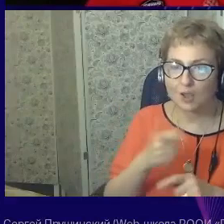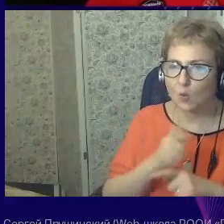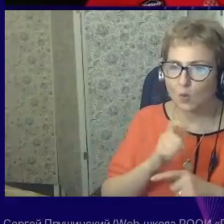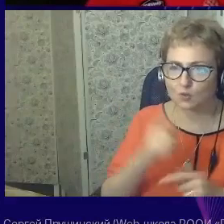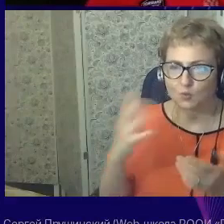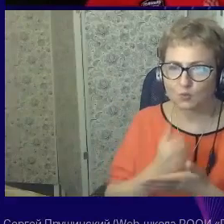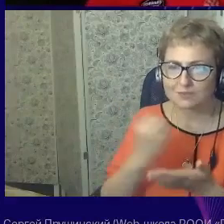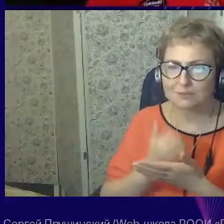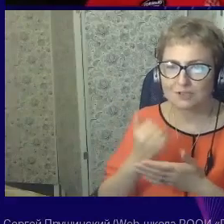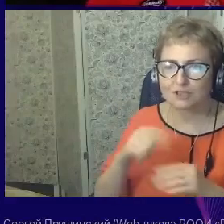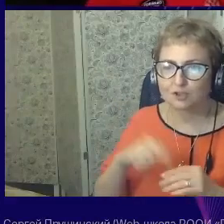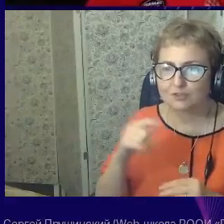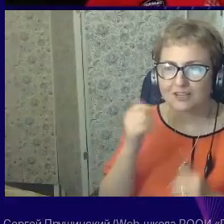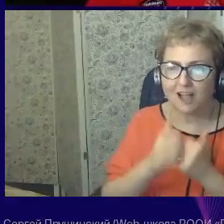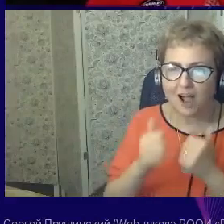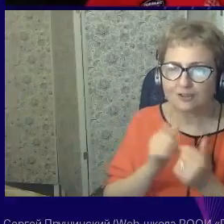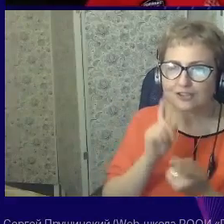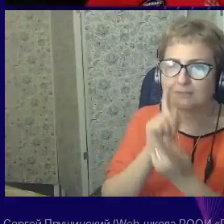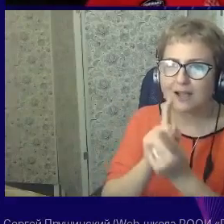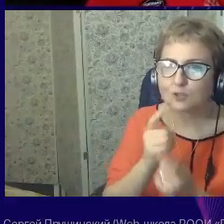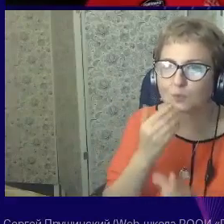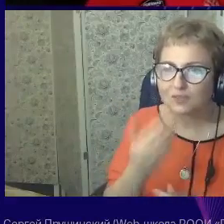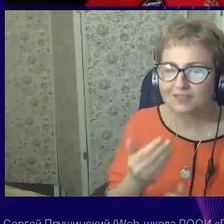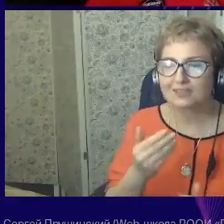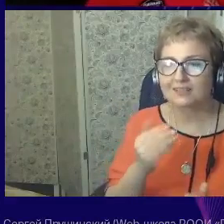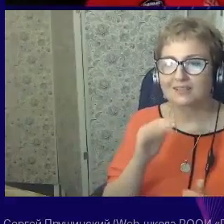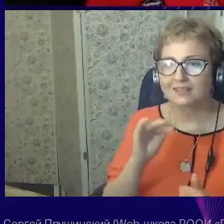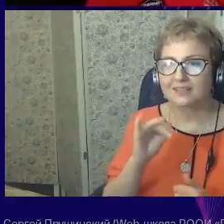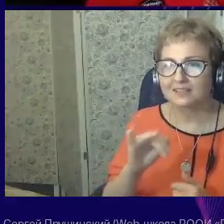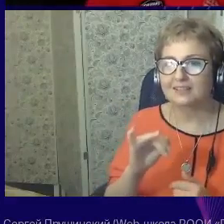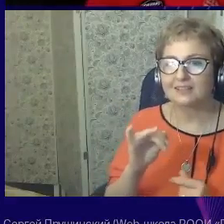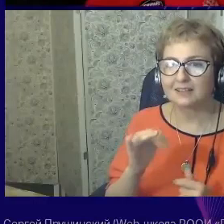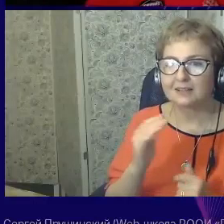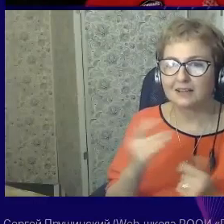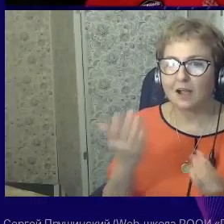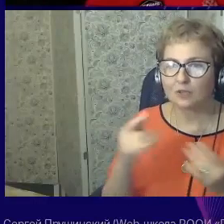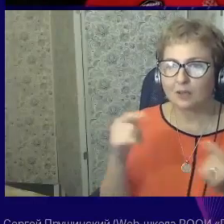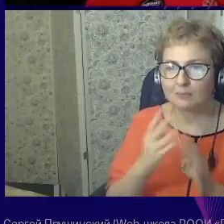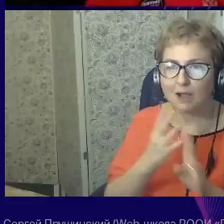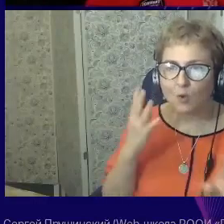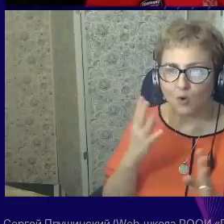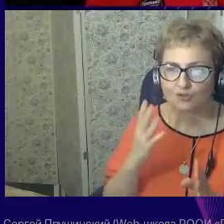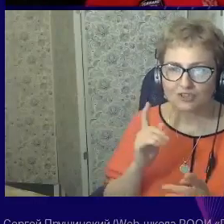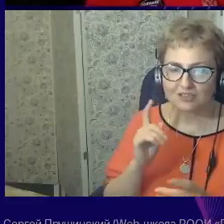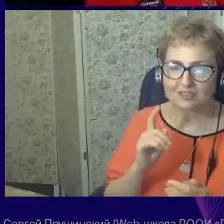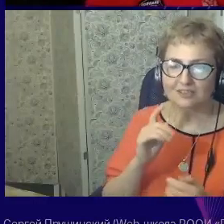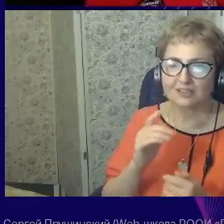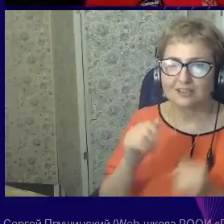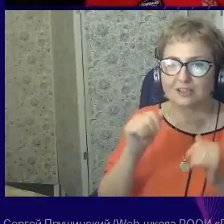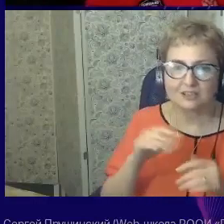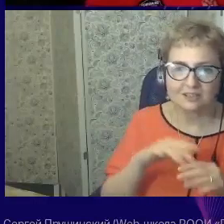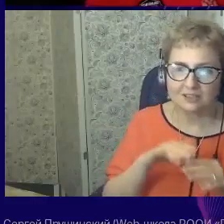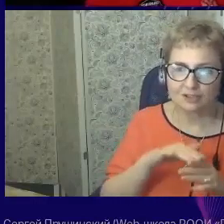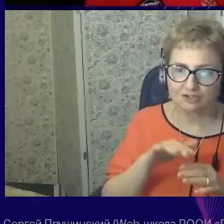очень успешными. Каждый подходит и по какой-то определенной очередности